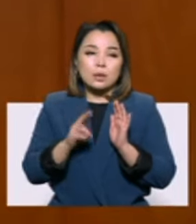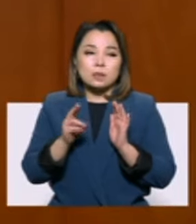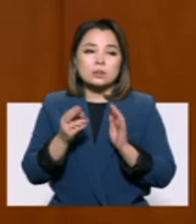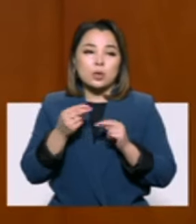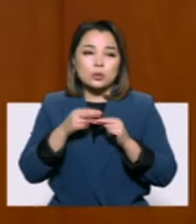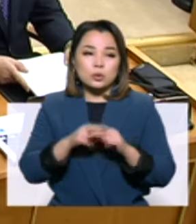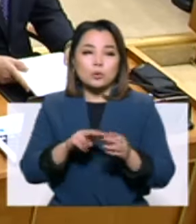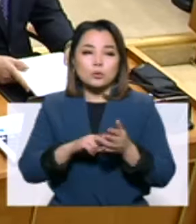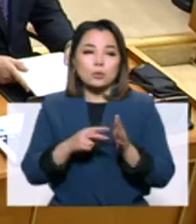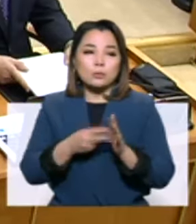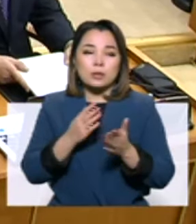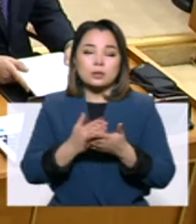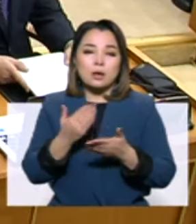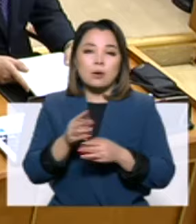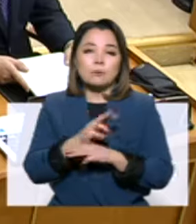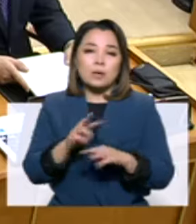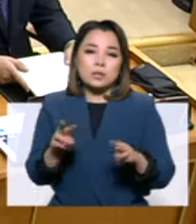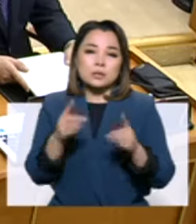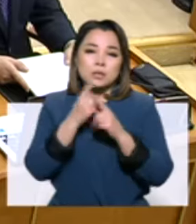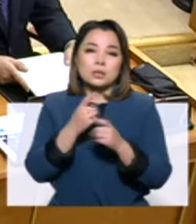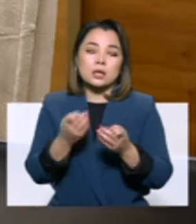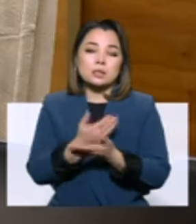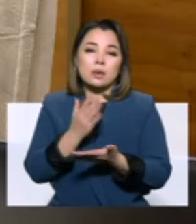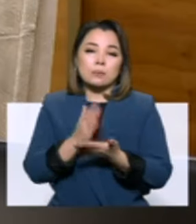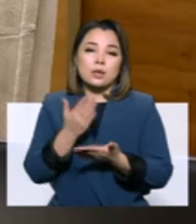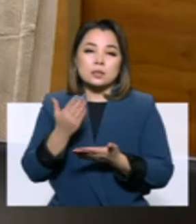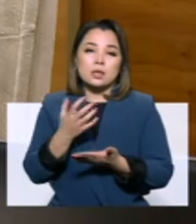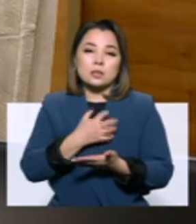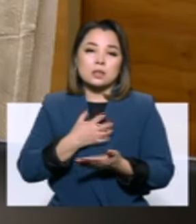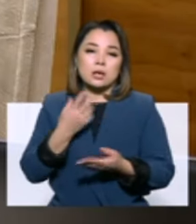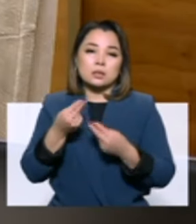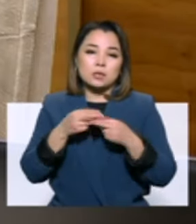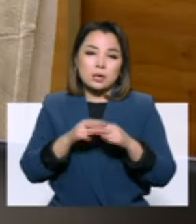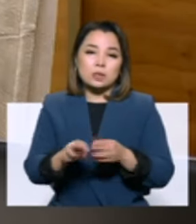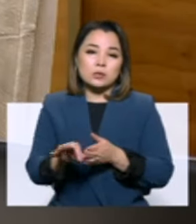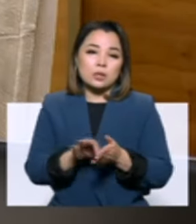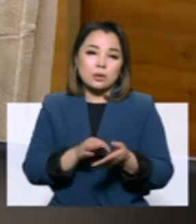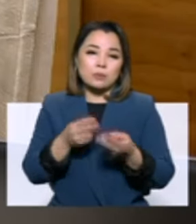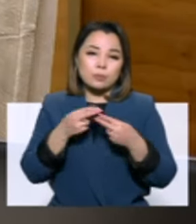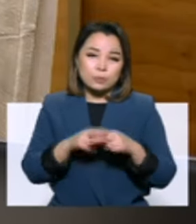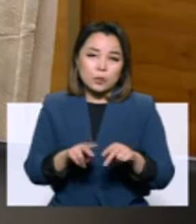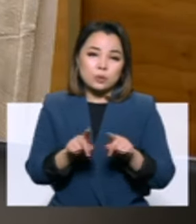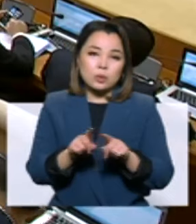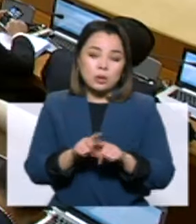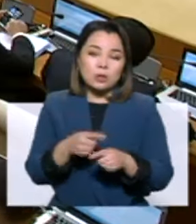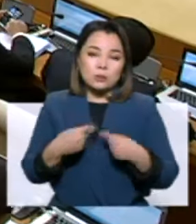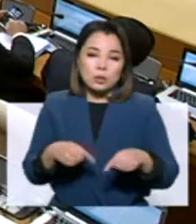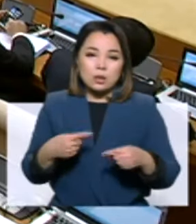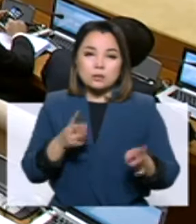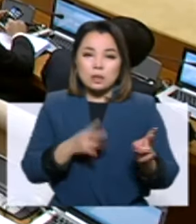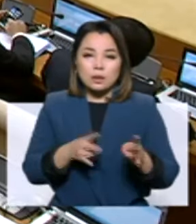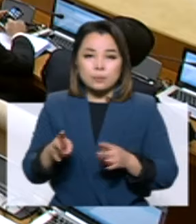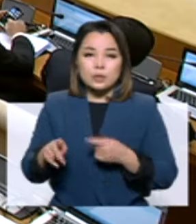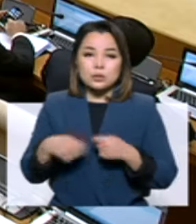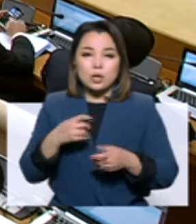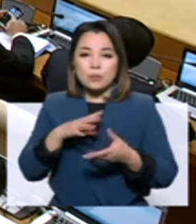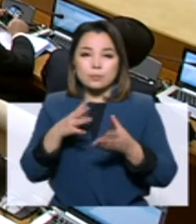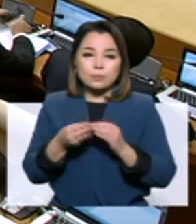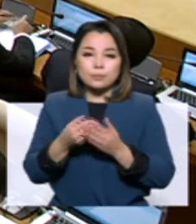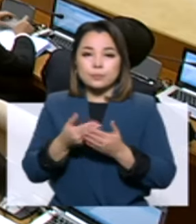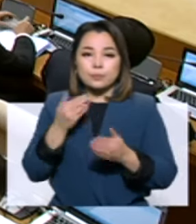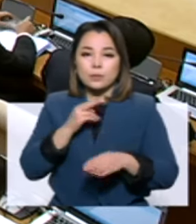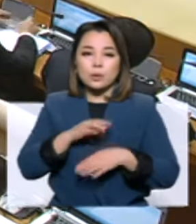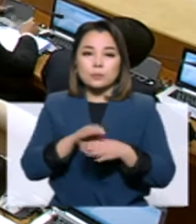бөлу жоспарланған. Ал мәжілісмен Еділ Жаңбыршин қажетті қаражатты бірден бөлу арқылы түрлі апаттар мен артық шығынның алдын